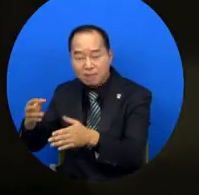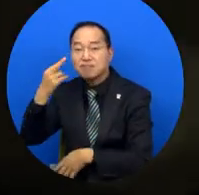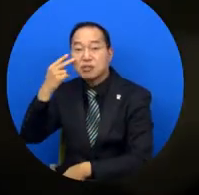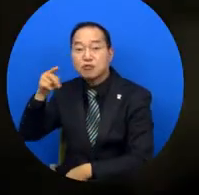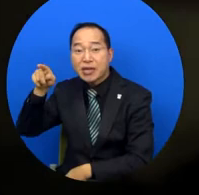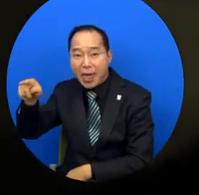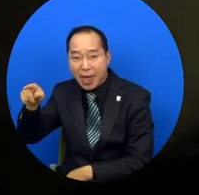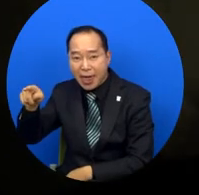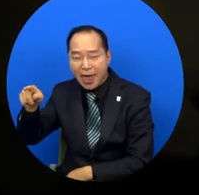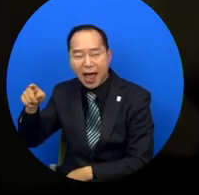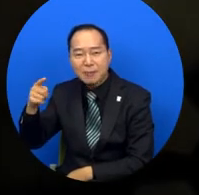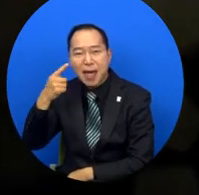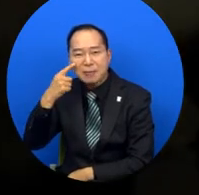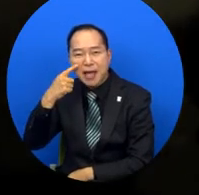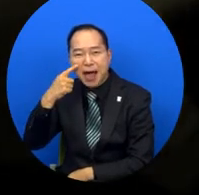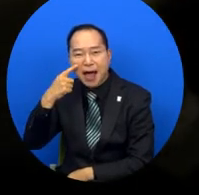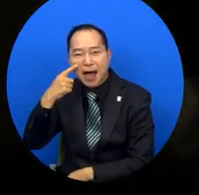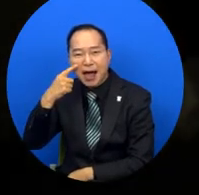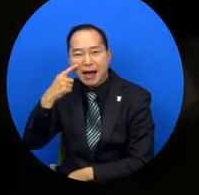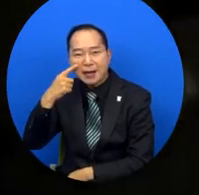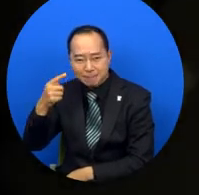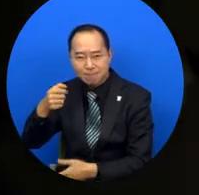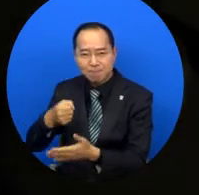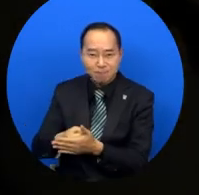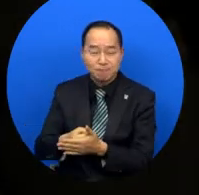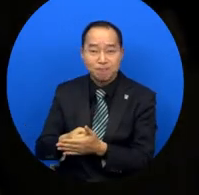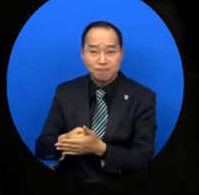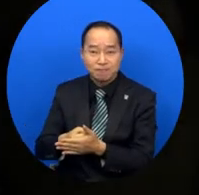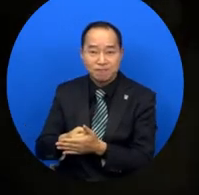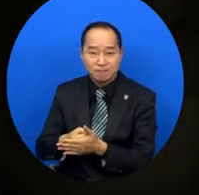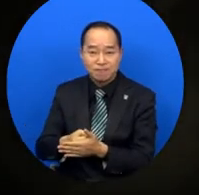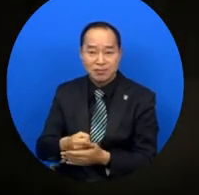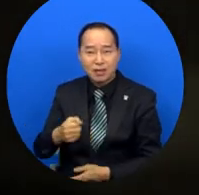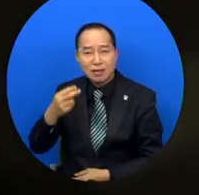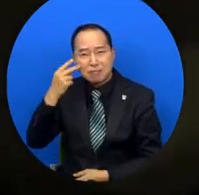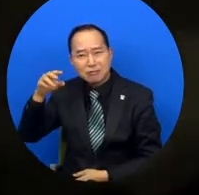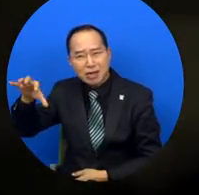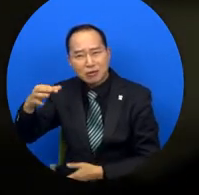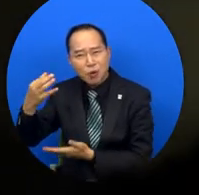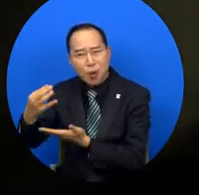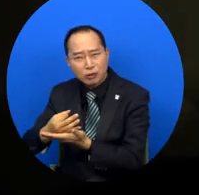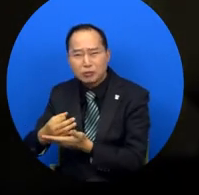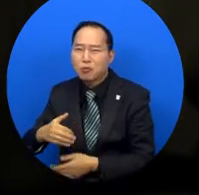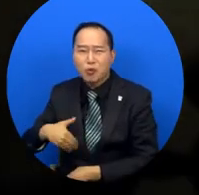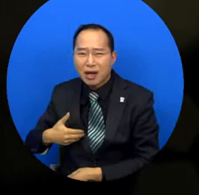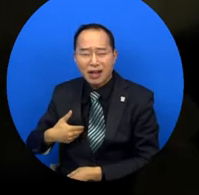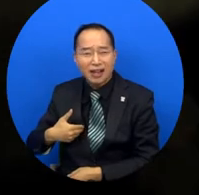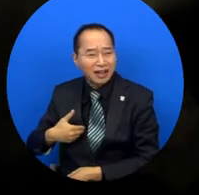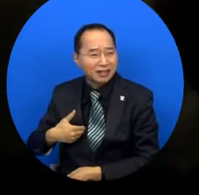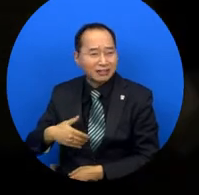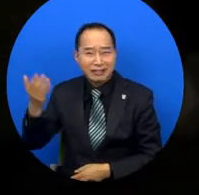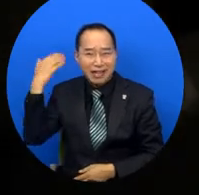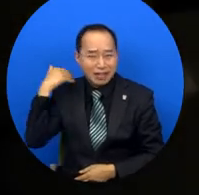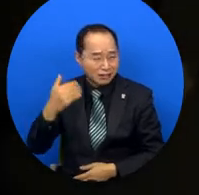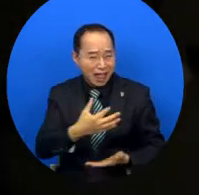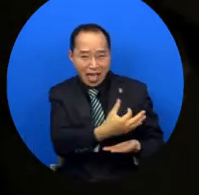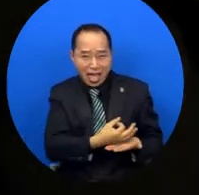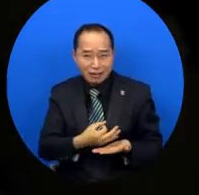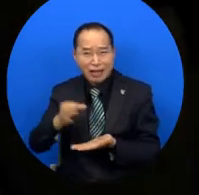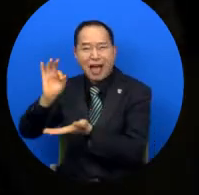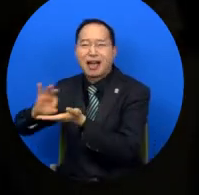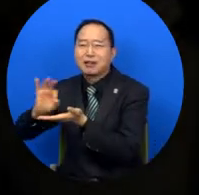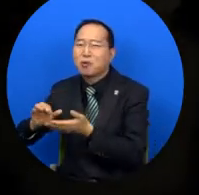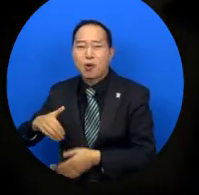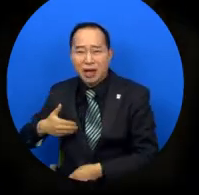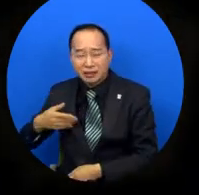그 1년을 미국에 가서 써보자. 미국에 가서 이제 돈은 못 벌죠. 있는 돈 써야 되고